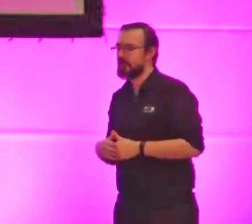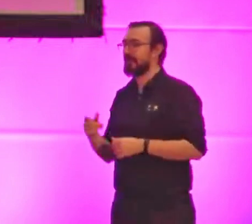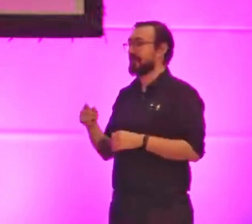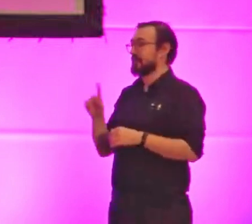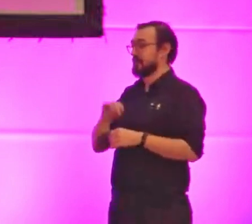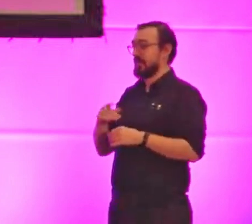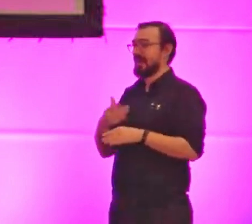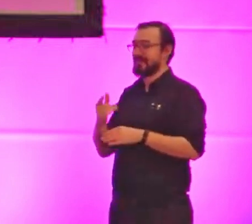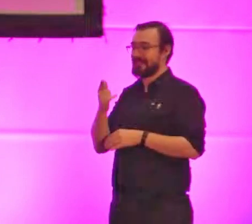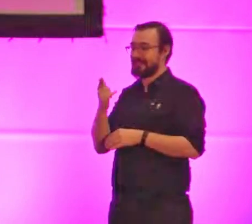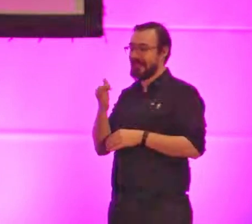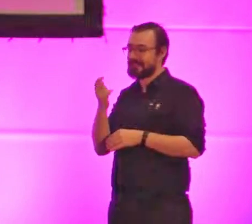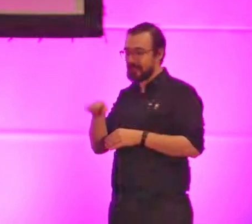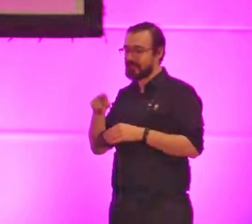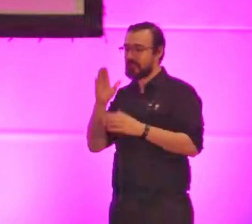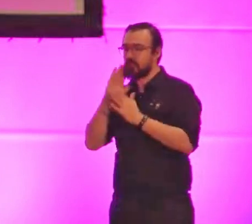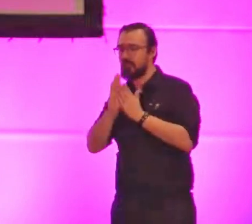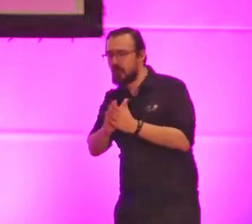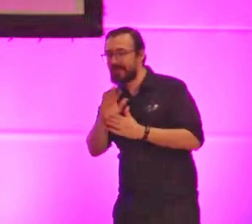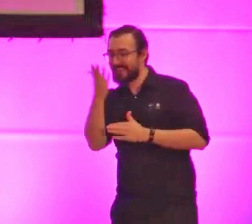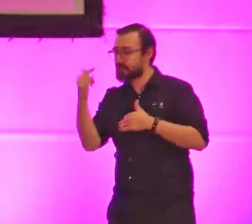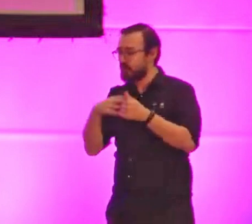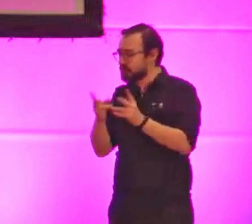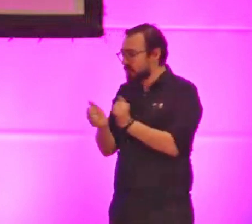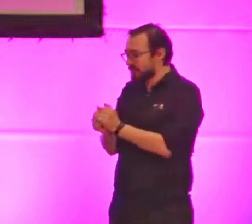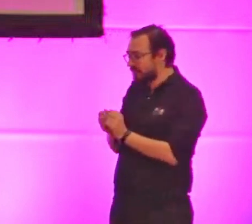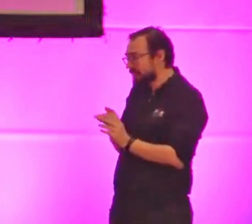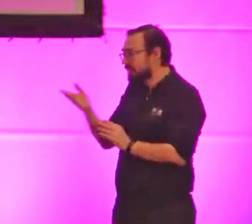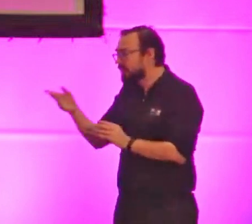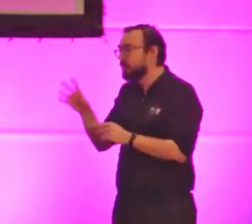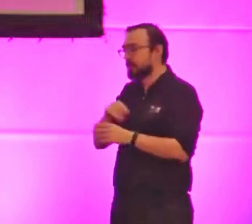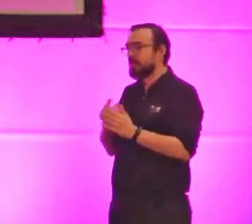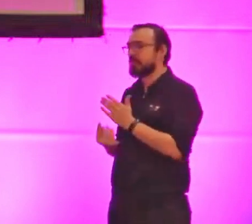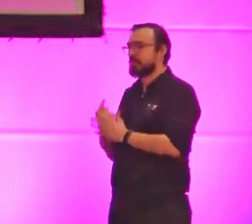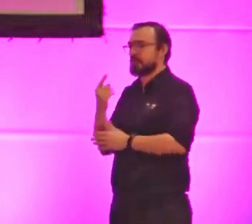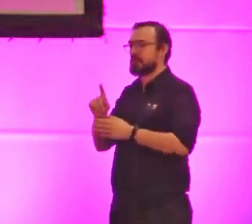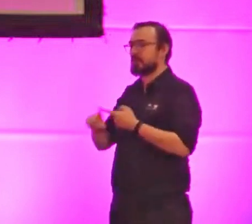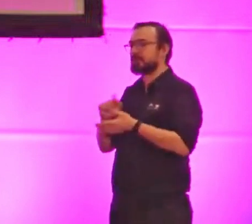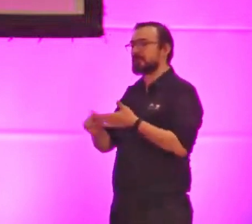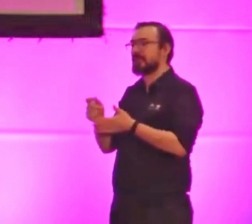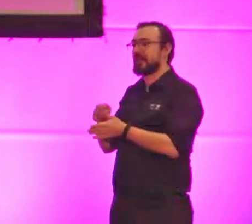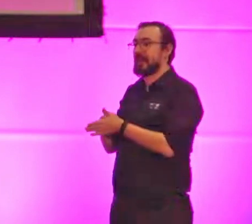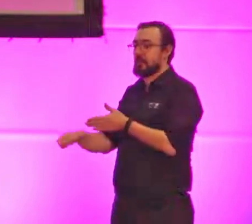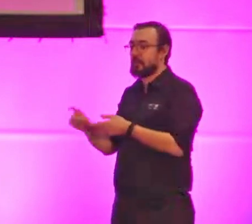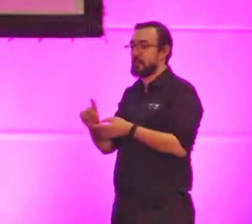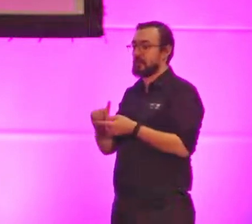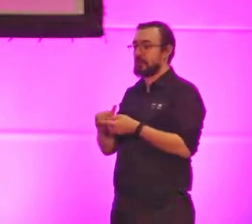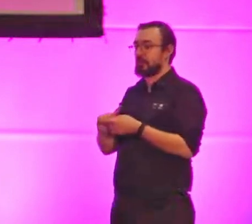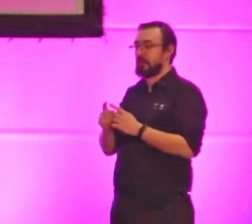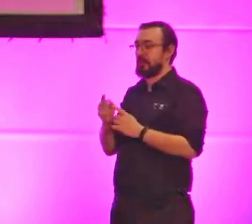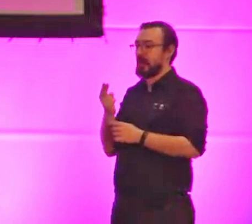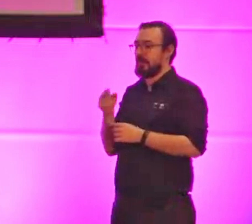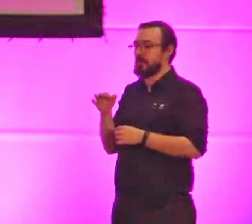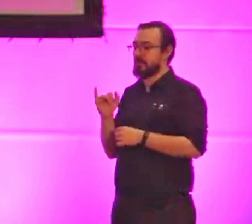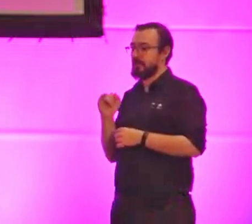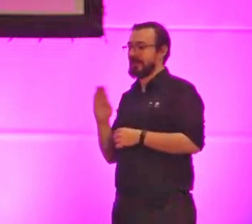någonstans efter då att talisman så bad dem, kan inte ni också göra en rapport, göra någonting? Och då satte det igång och skriva en rapport som ledde då till Unpaid